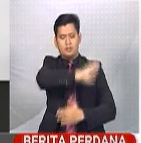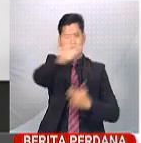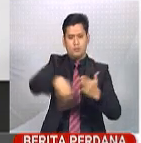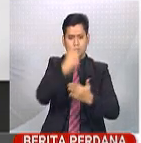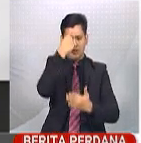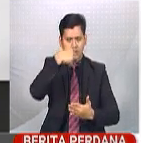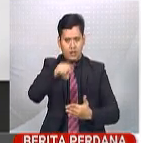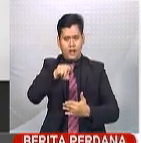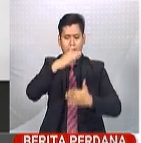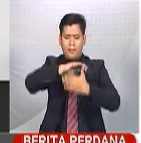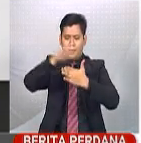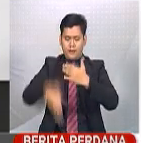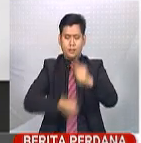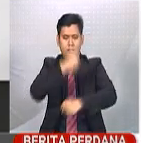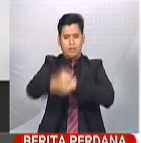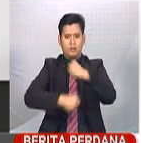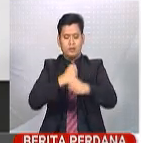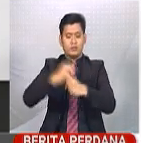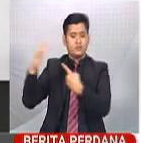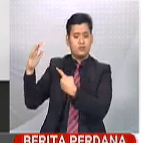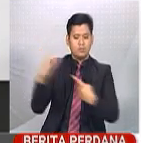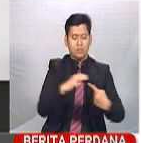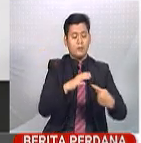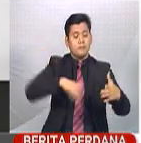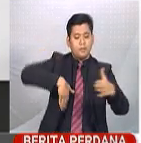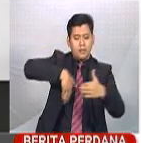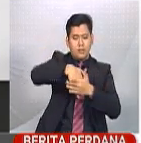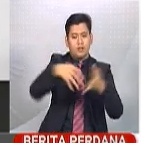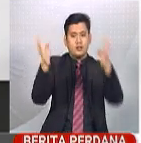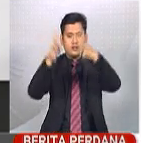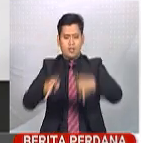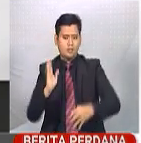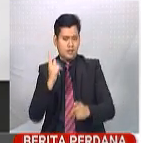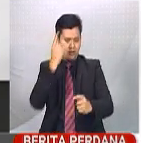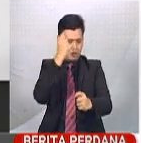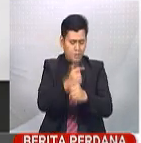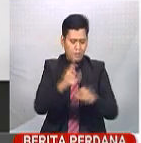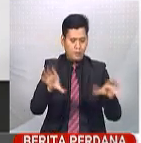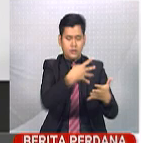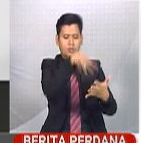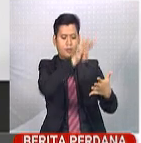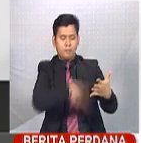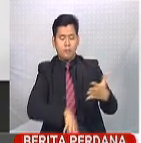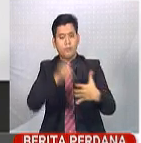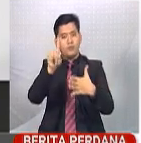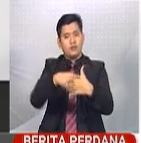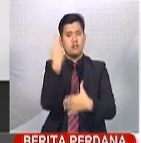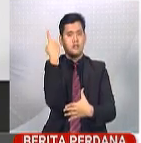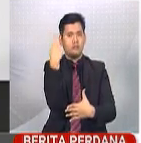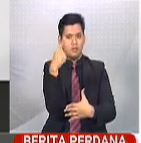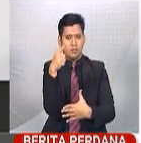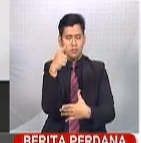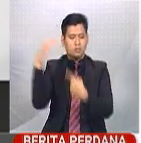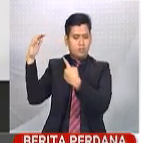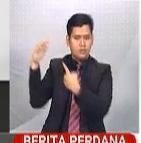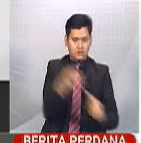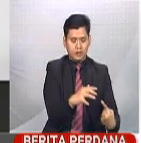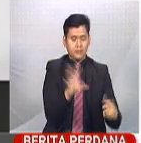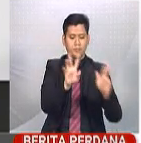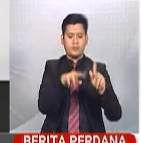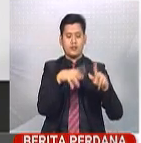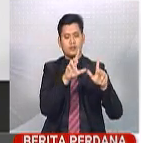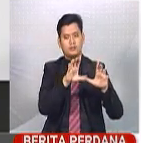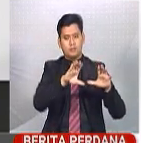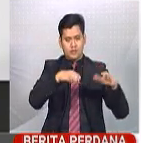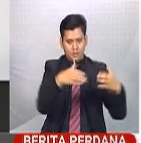Thailand pada akhir tahun kejahatan place pasien juga kekal dijadwal pada bulan November Dalam pada itu kejahatan kelapa